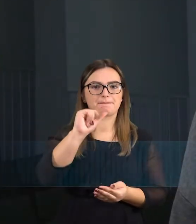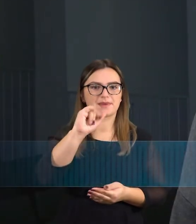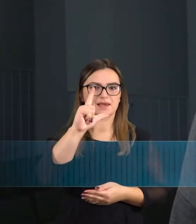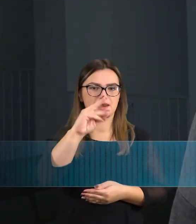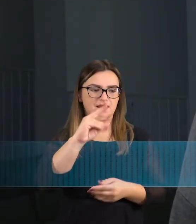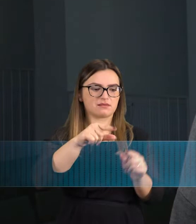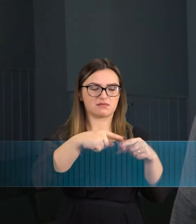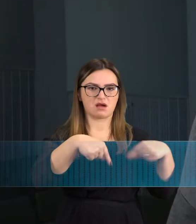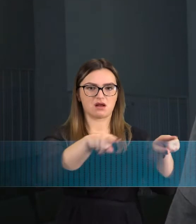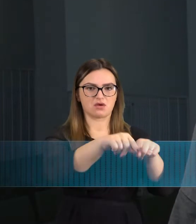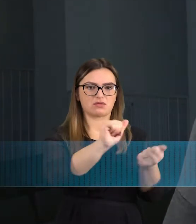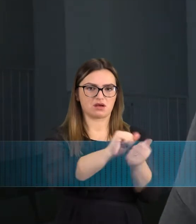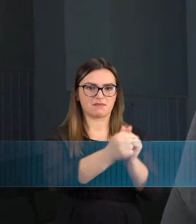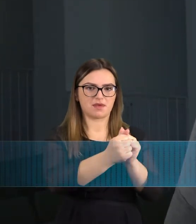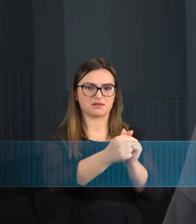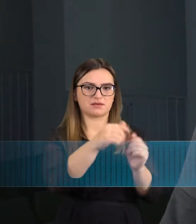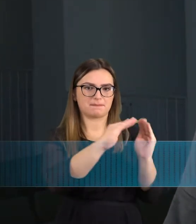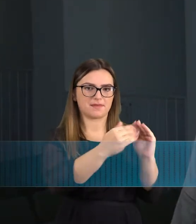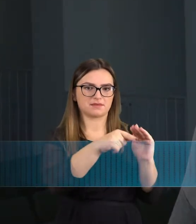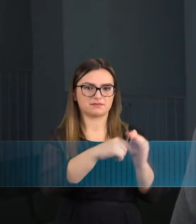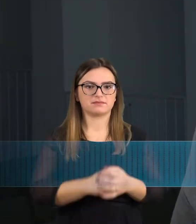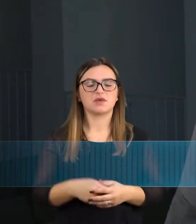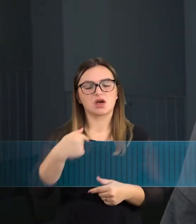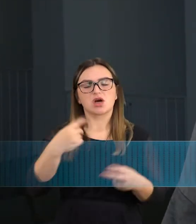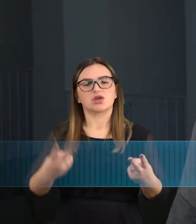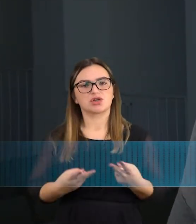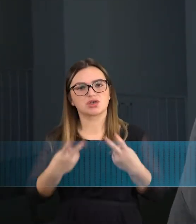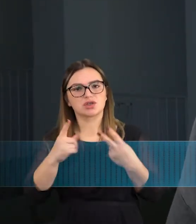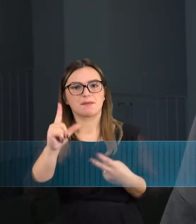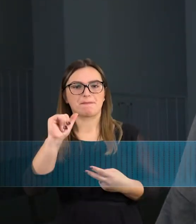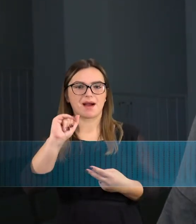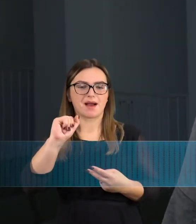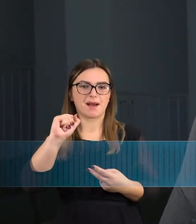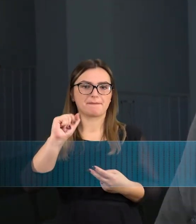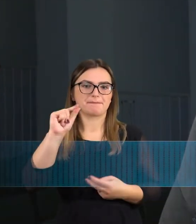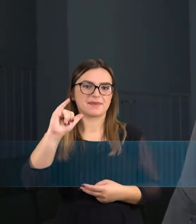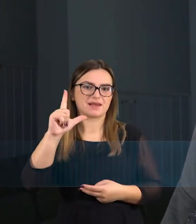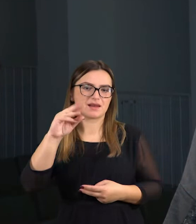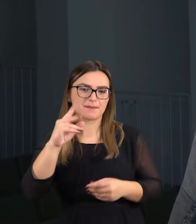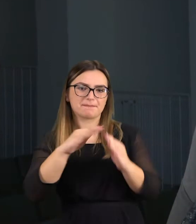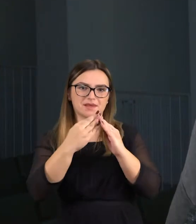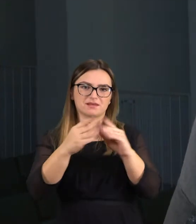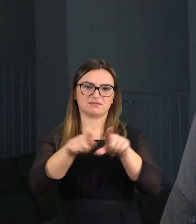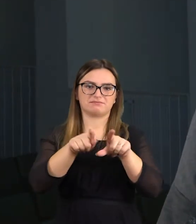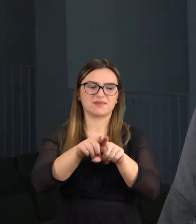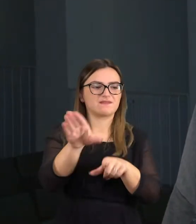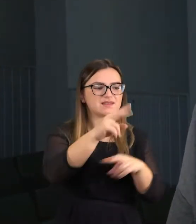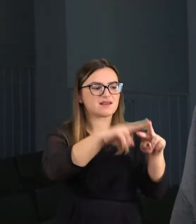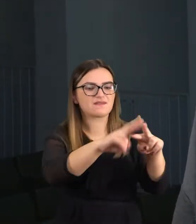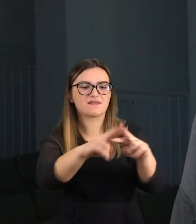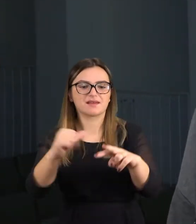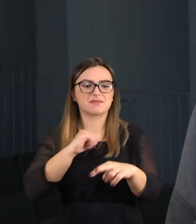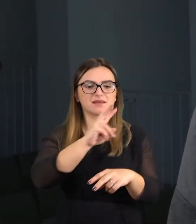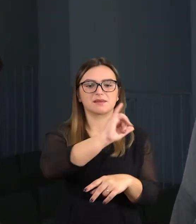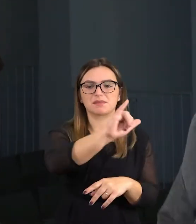aš labai džiaugiuosi, vat ir Papilė, ir Vilniaus gimnazija Papilės, tai yra Simono Daukanto, ir visas vietovės,